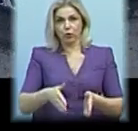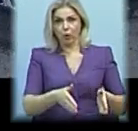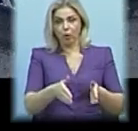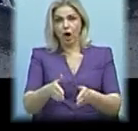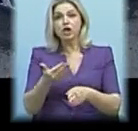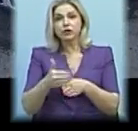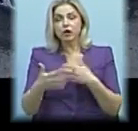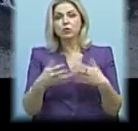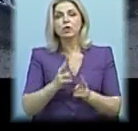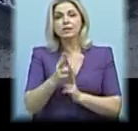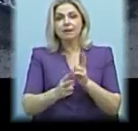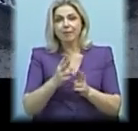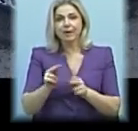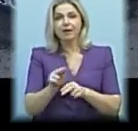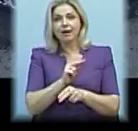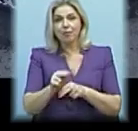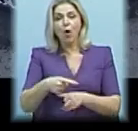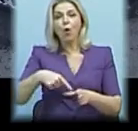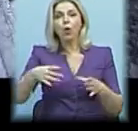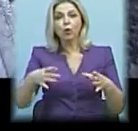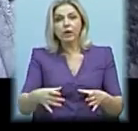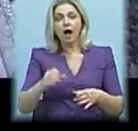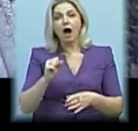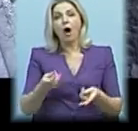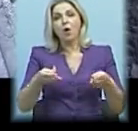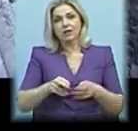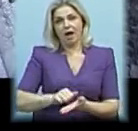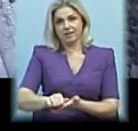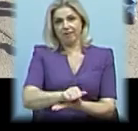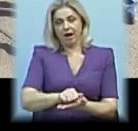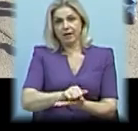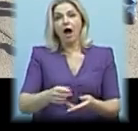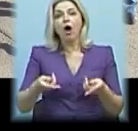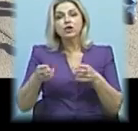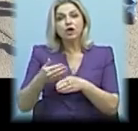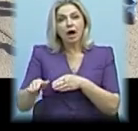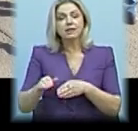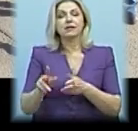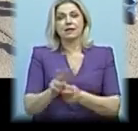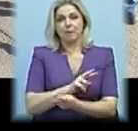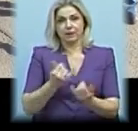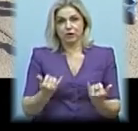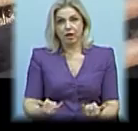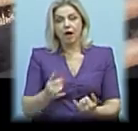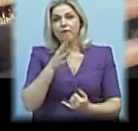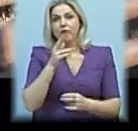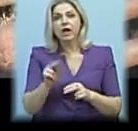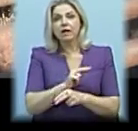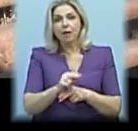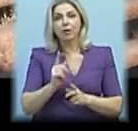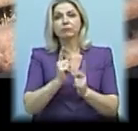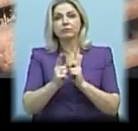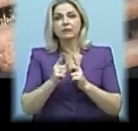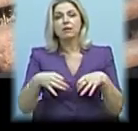Частину вже замінили з реконструкцією колодязів. Залишилось заасфальтувати. Частину замінюють зараз. Під час робіт рух транспорту